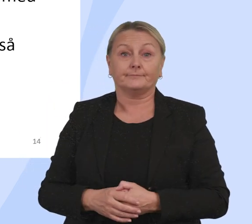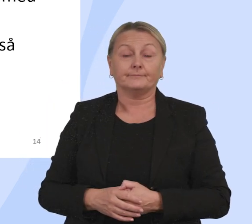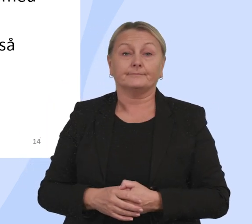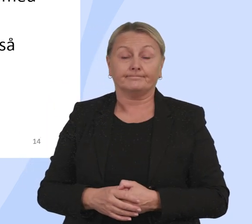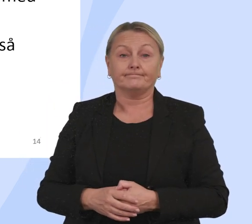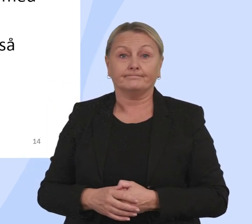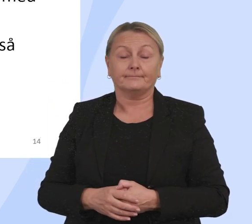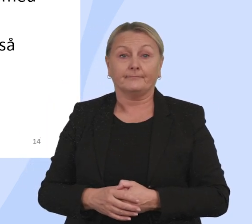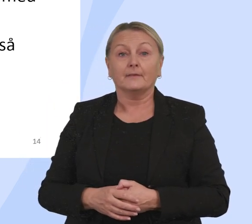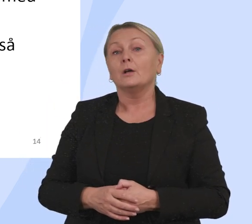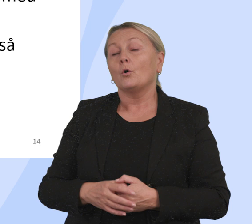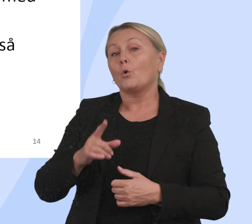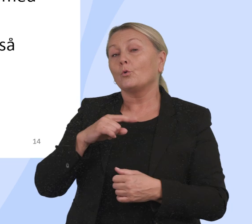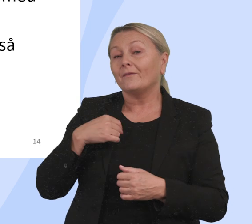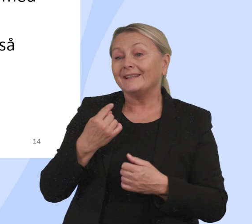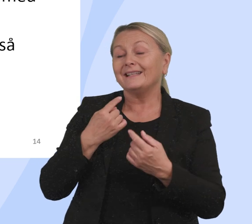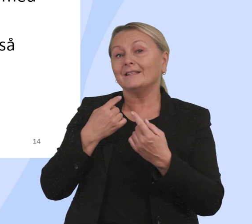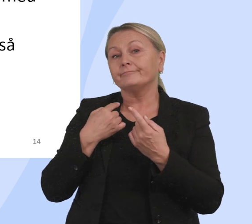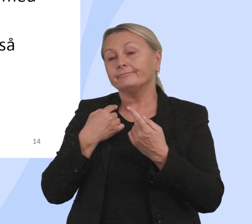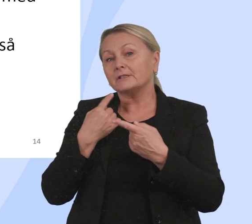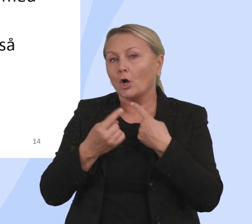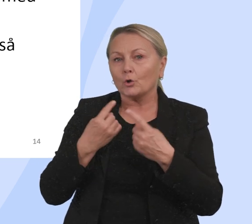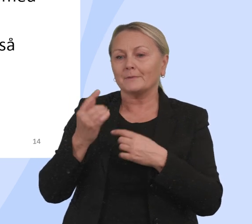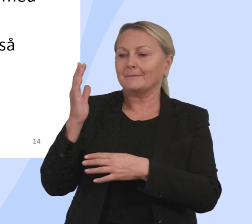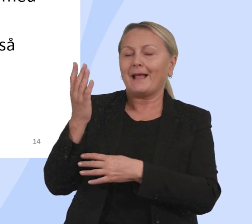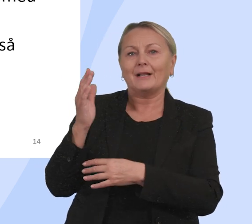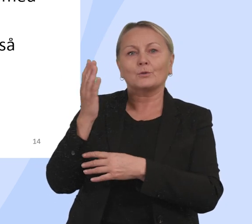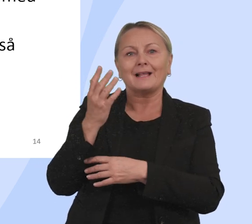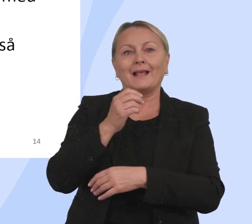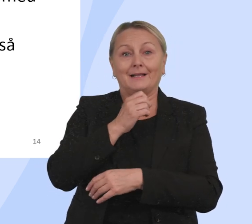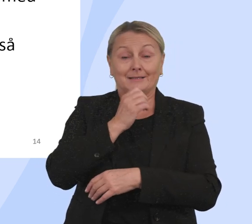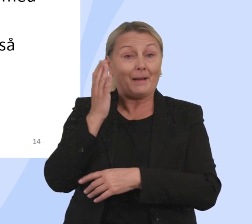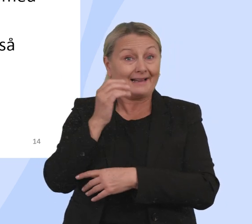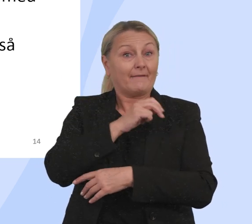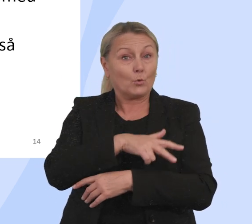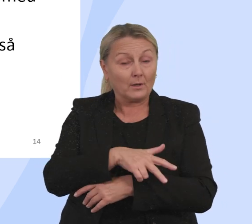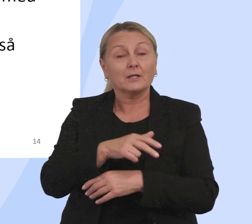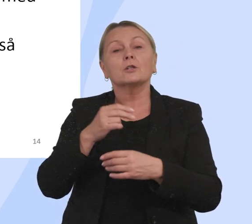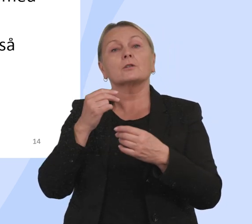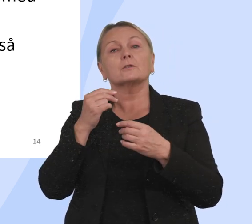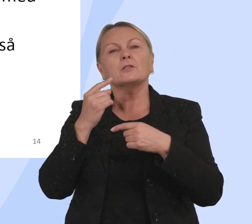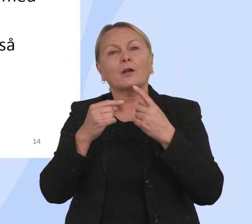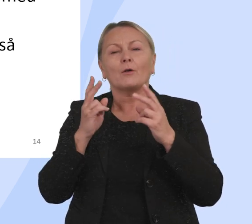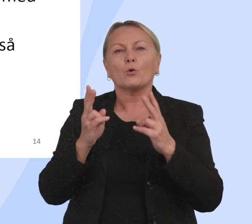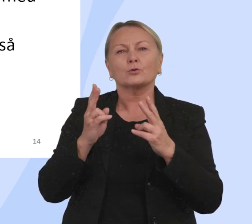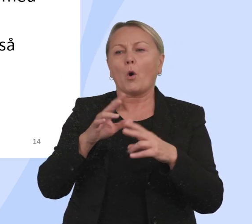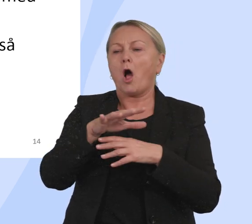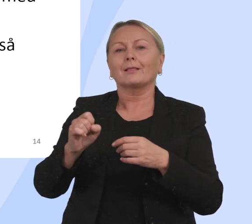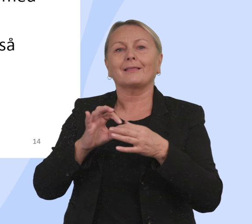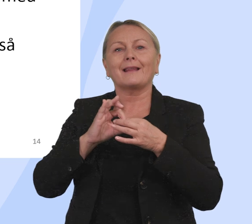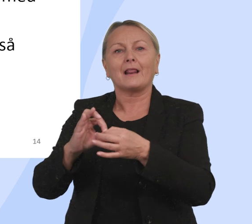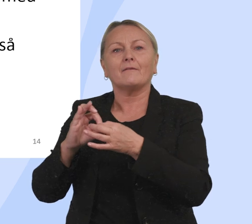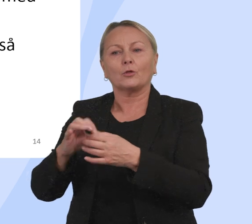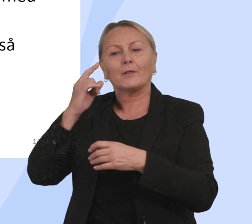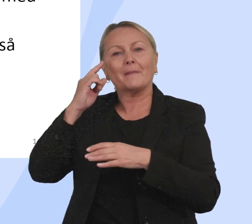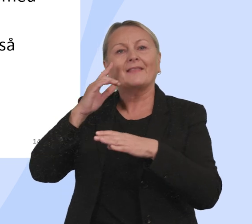Så når vi snakker spejling og spejlneuroner, så snakker vi også hele det relevante og det meningsfulde, det